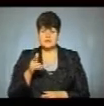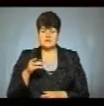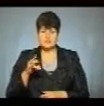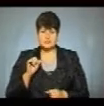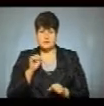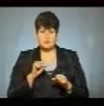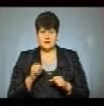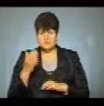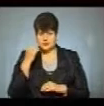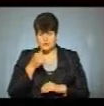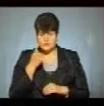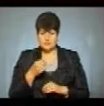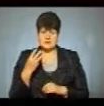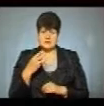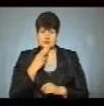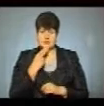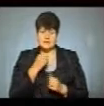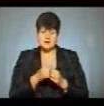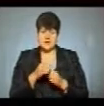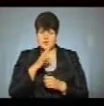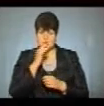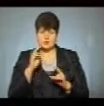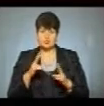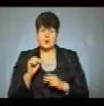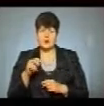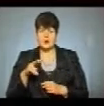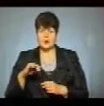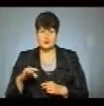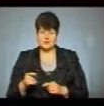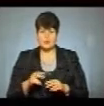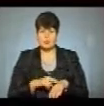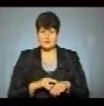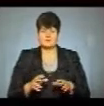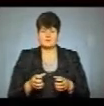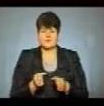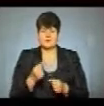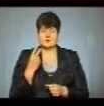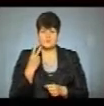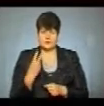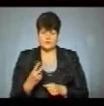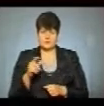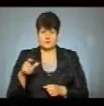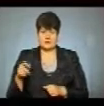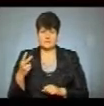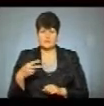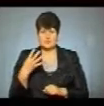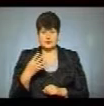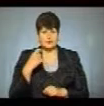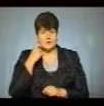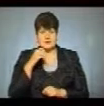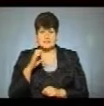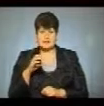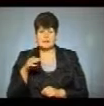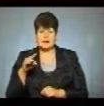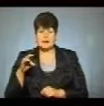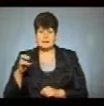побили торік у ніч на 30 червня біля нічного клубу «Алюр» в Тернополі. Поліція затримала 2 підозрюваних у скоєнні злочину – 24-річного Сергія